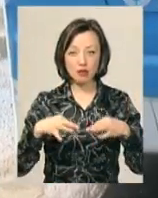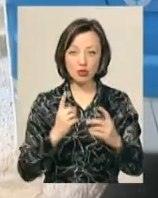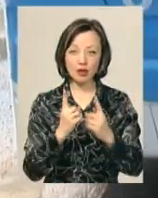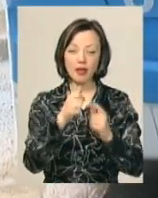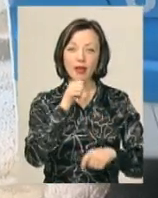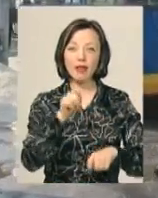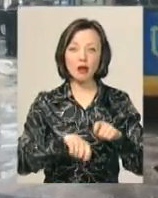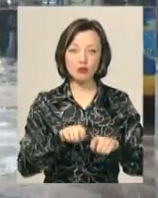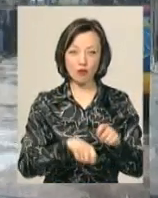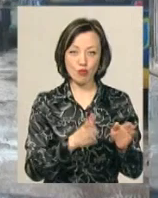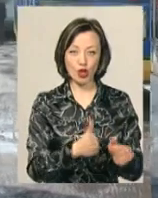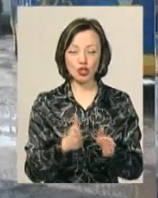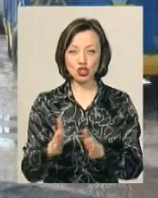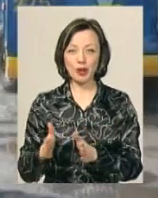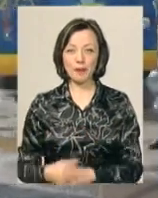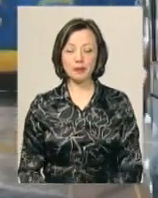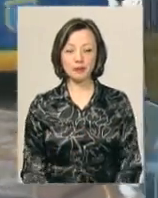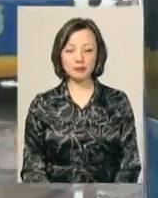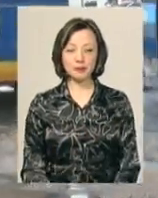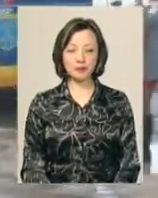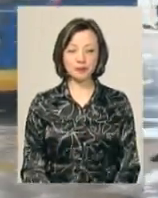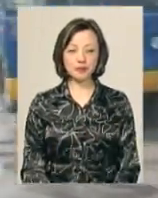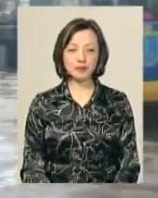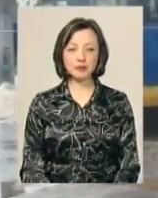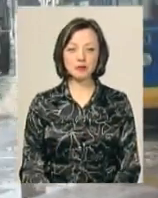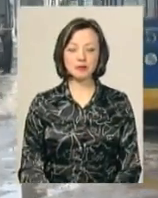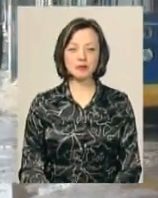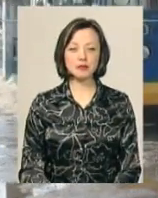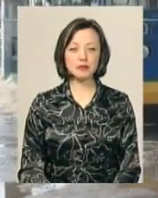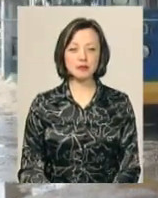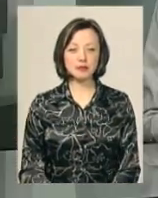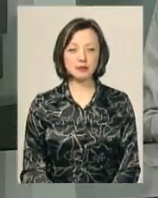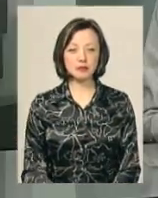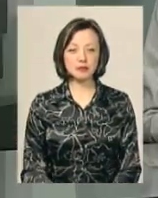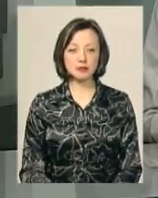у тестовому режимі. Наталя Сідова, Володимир Саприкін, новини Поділля, Центр.